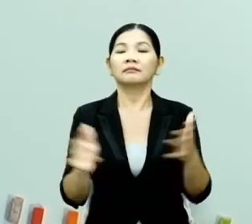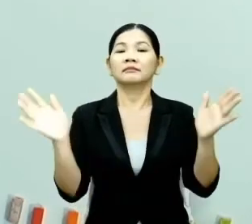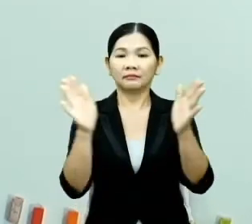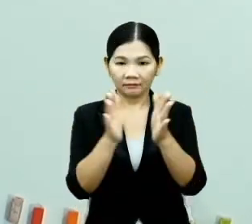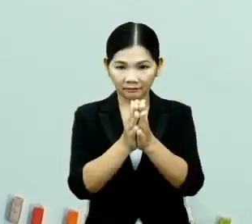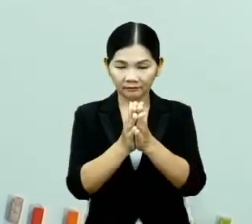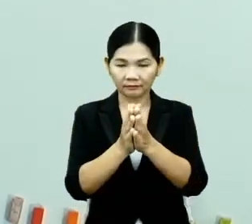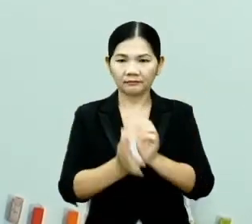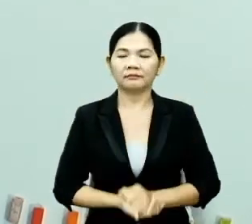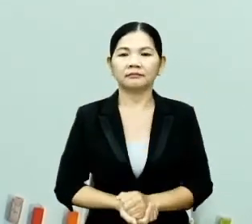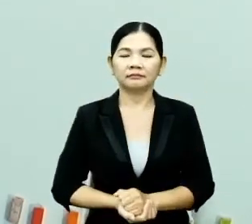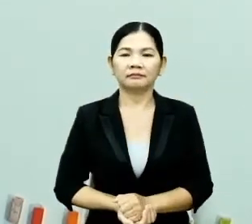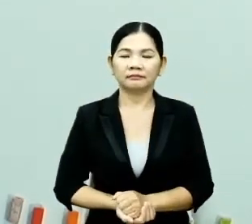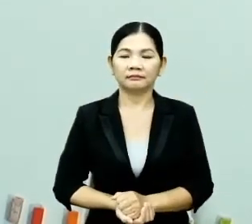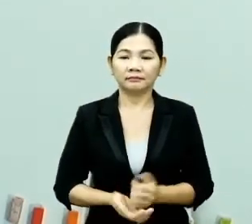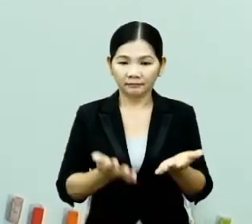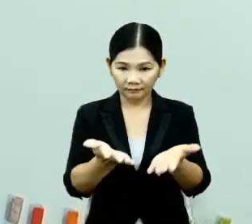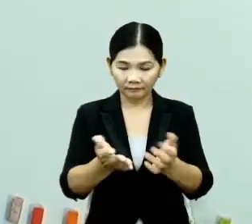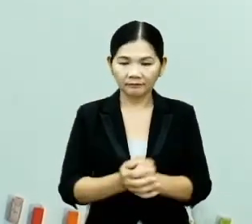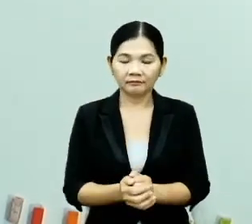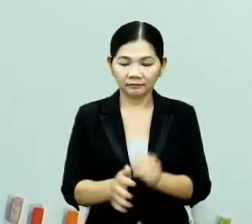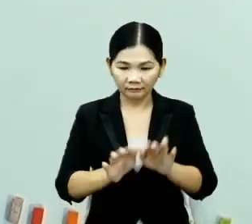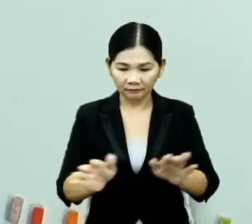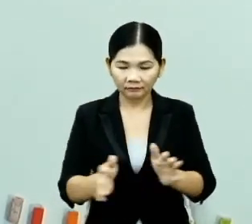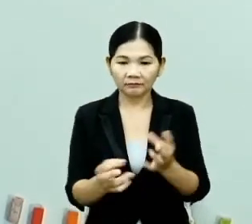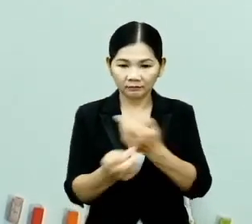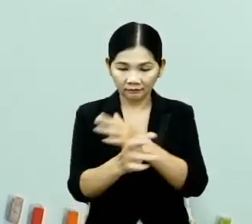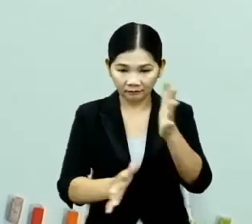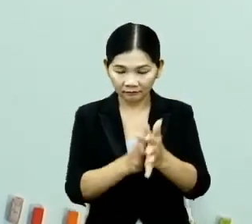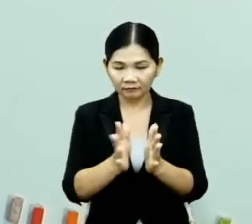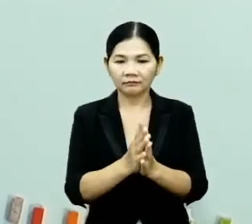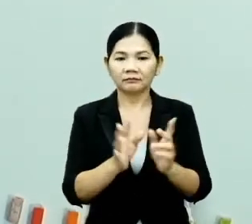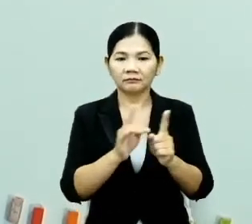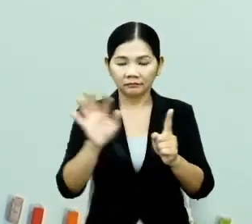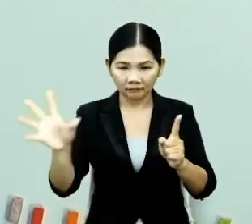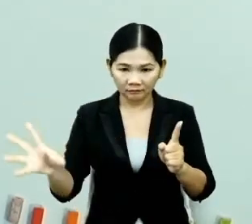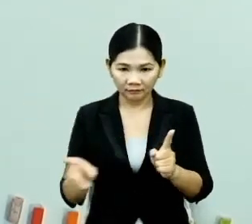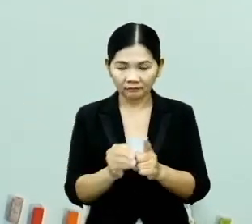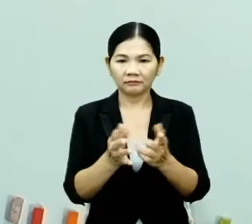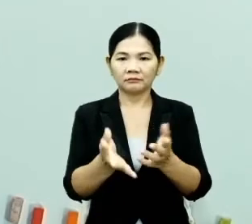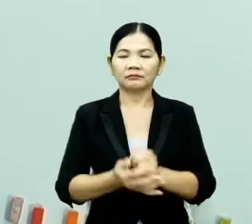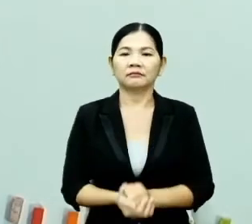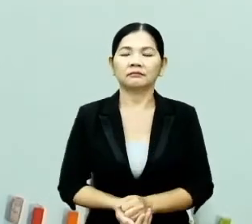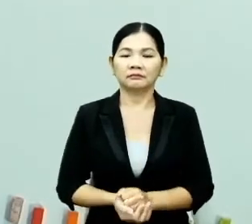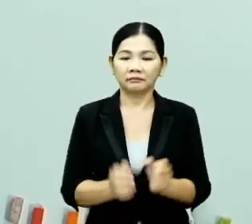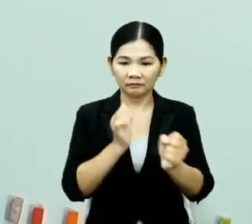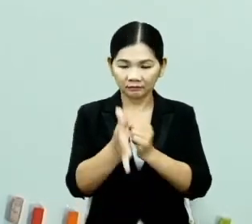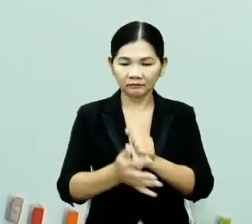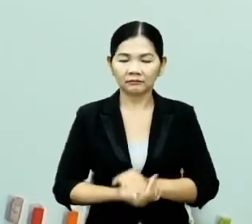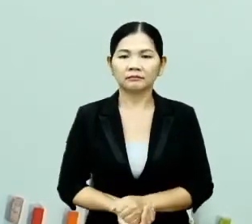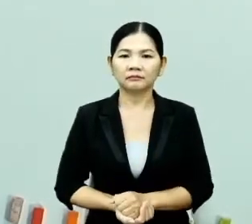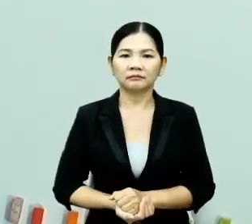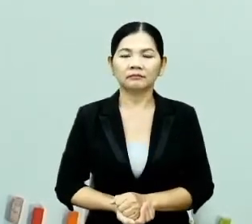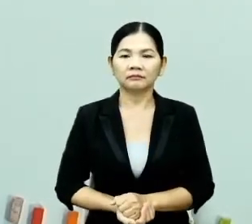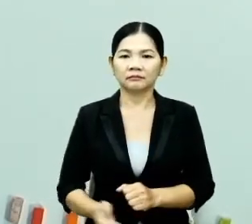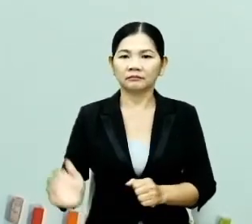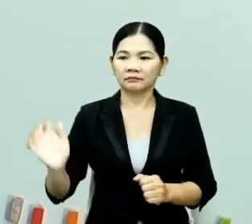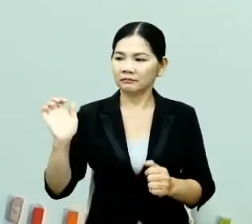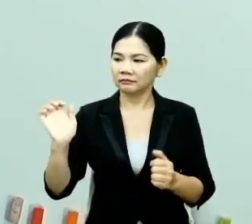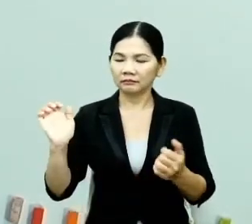អេចេះអរគុណកូនកូនឥឡូវកូនកូនត្រៀមខ្លួនផ្សំប្រកបសូត្រដោយខ្លួនឯងចាប់ផ្ដើម